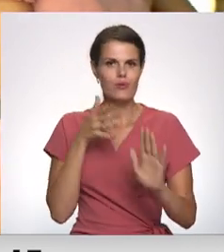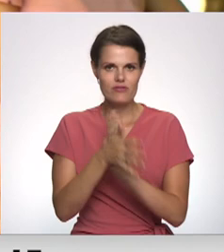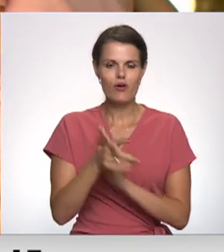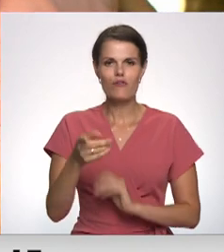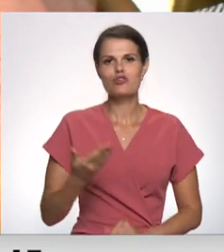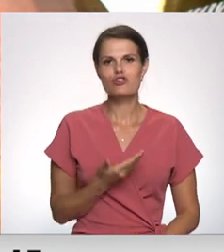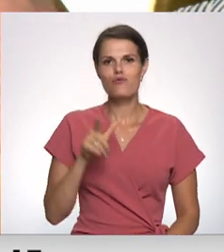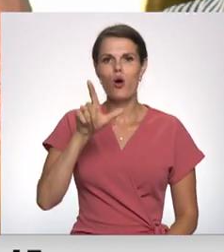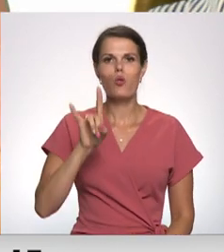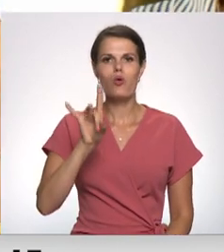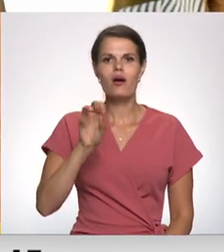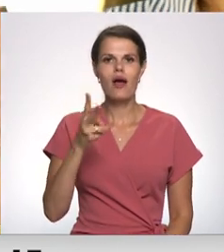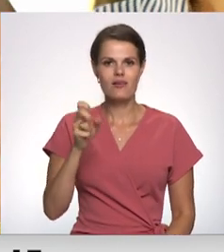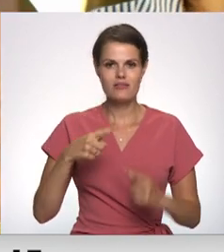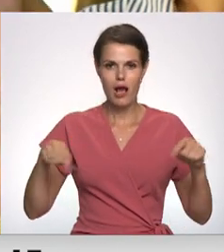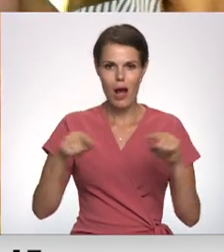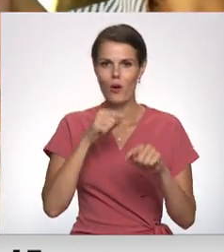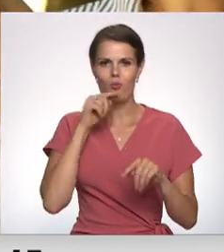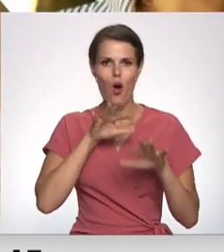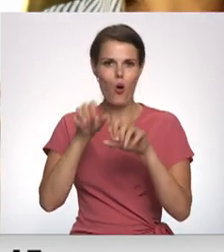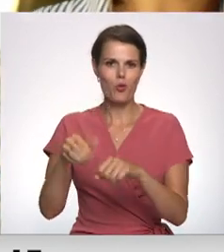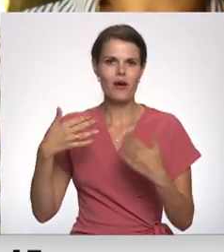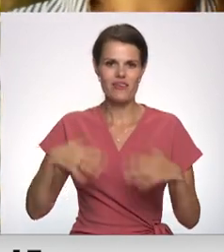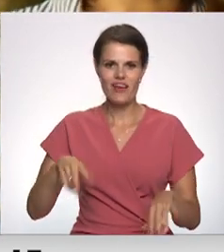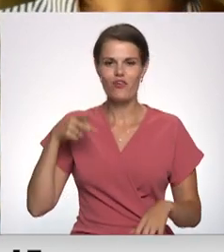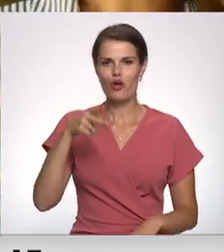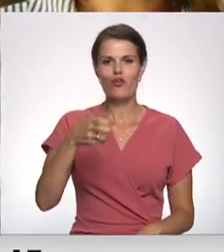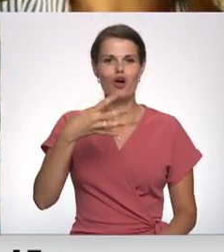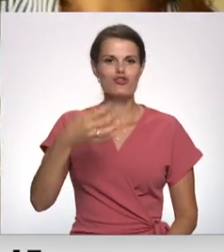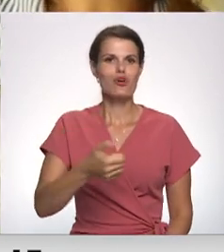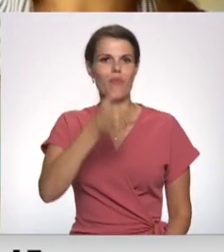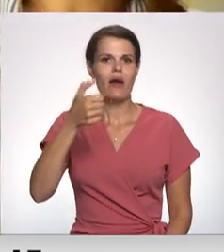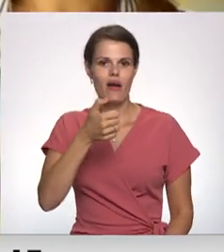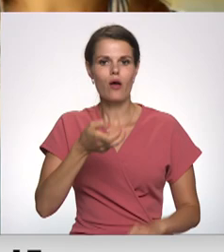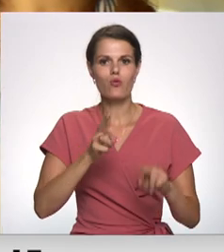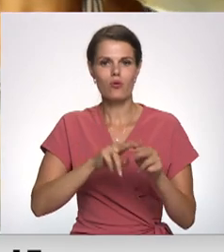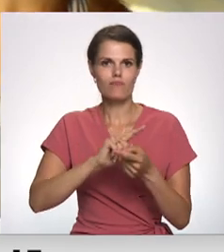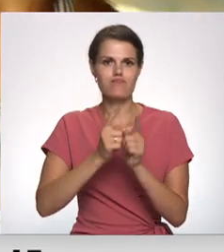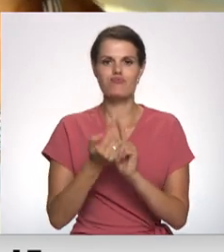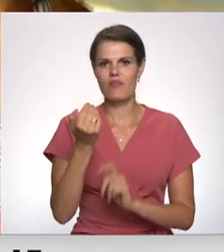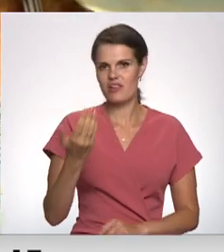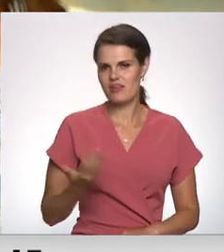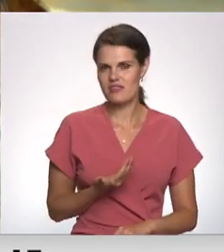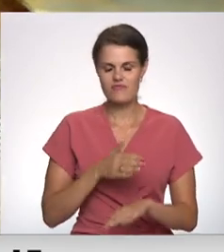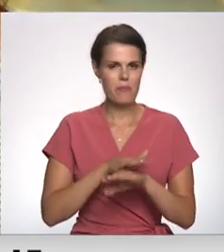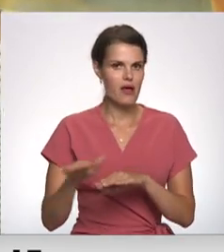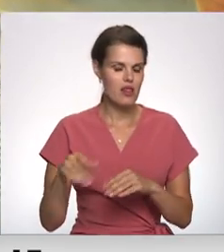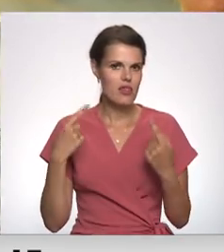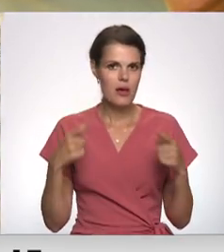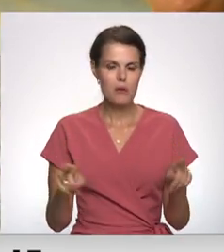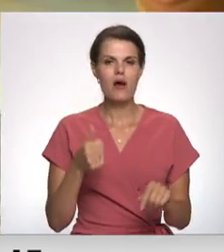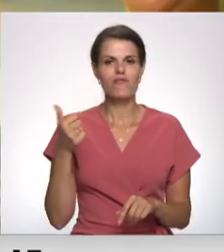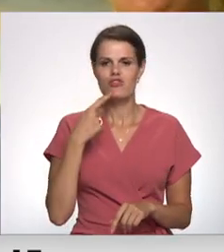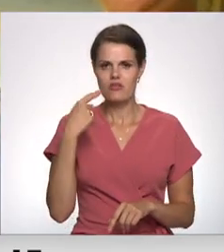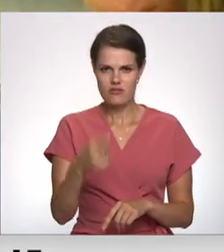dzīvoja Luhanskas apgabalā, ko Krievija okupēja jau 2014. Gadā un pārvērta viņa dzīvi pilnībā. Igors atzīst,